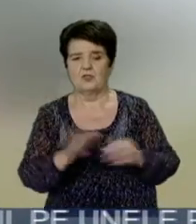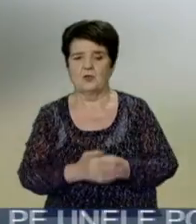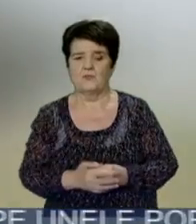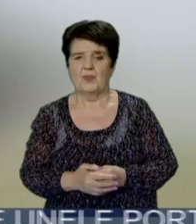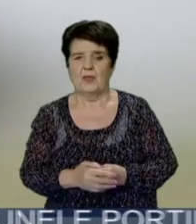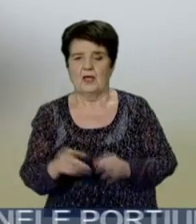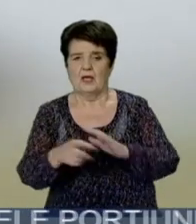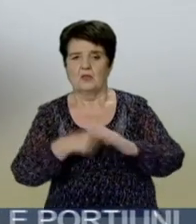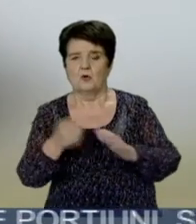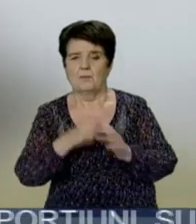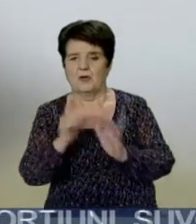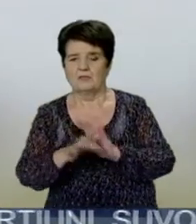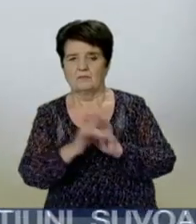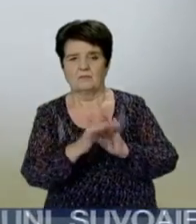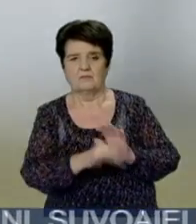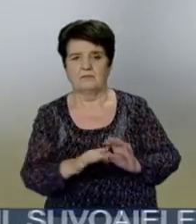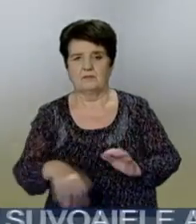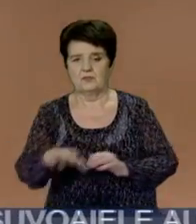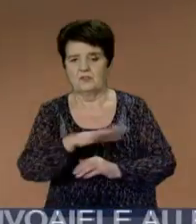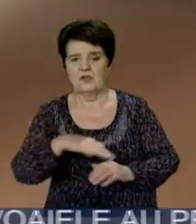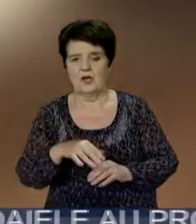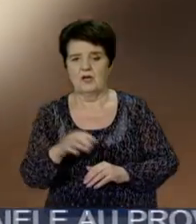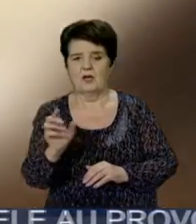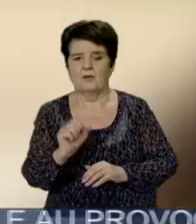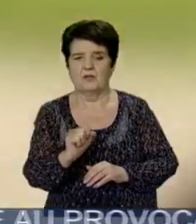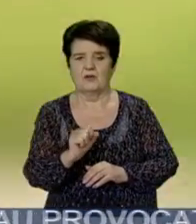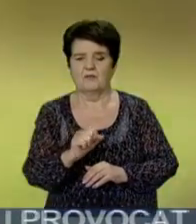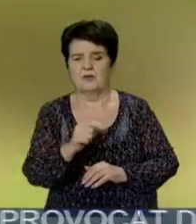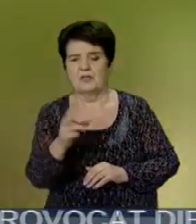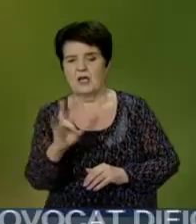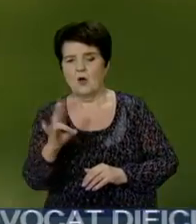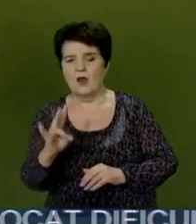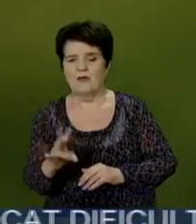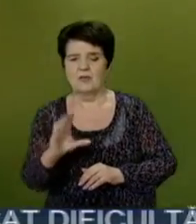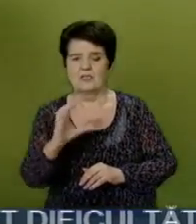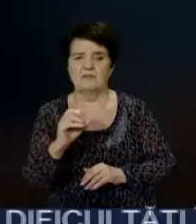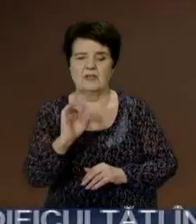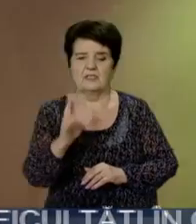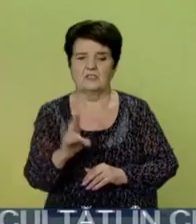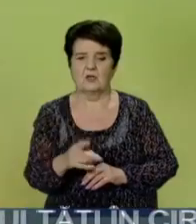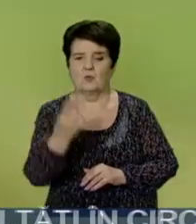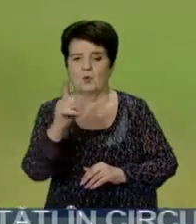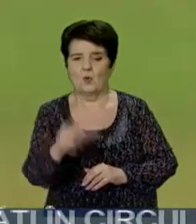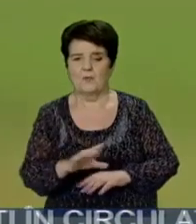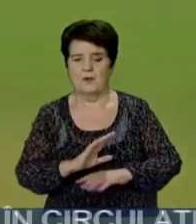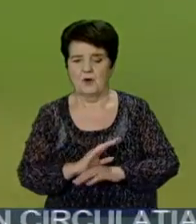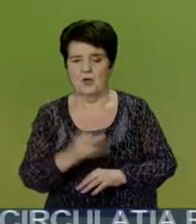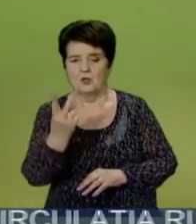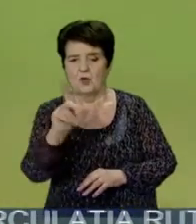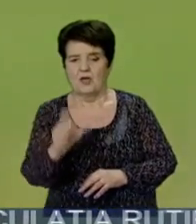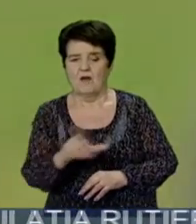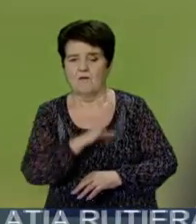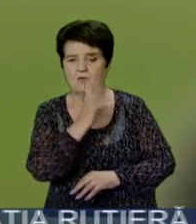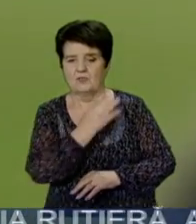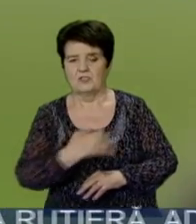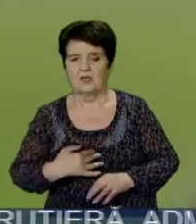Donbas, rușii au bombardat o serie de așezări, inclusiv Avdeevka, Ceasov, iar Nicolae ca și Slaveansk. Cel puțin un om a murit, iar alții doi au fost răniți